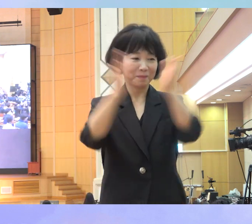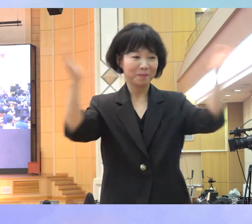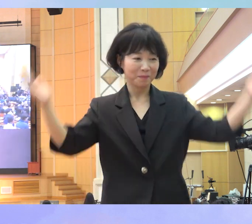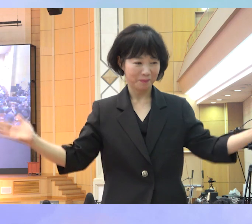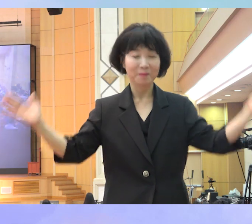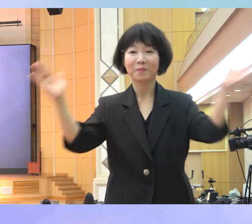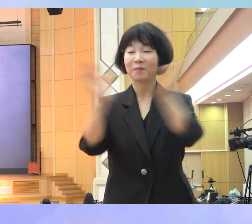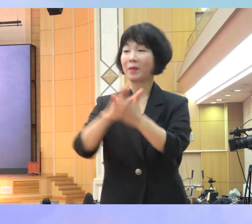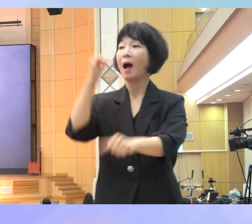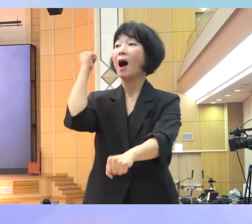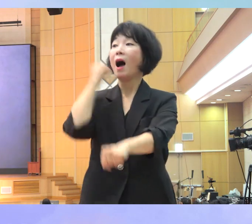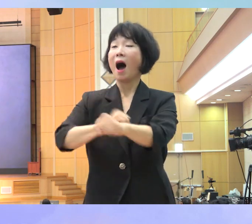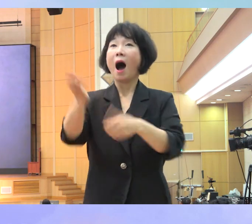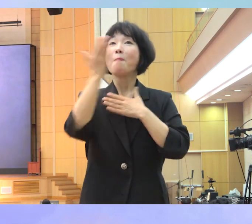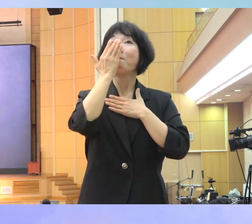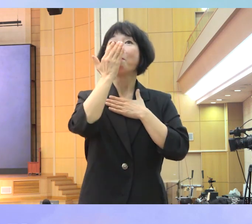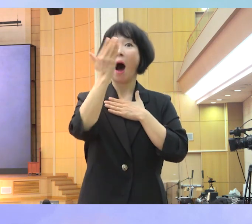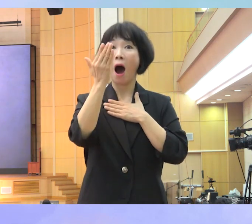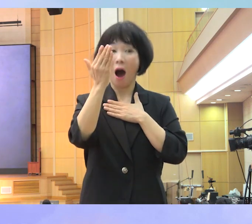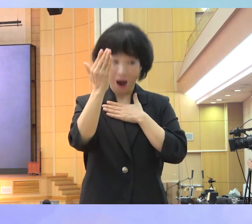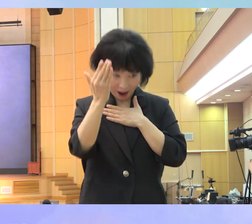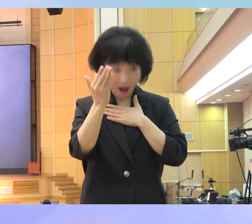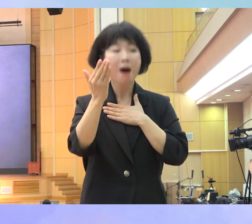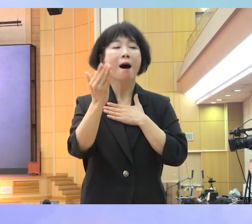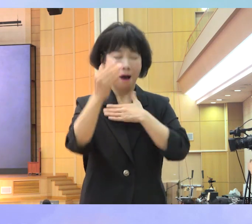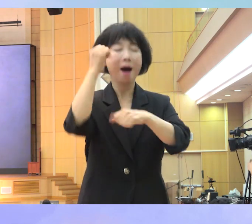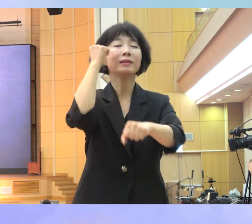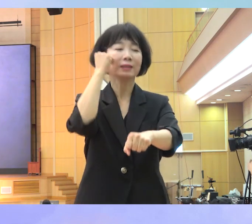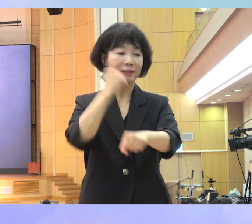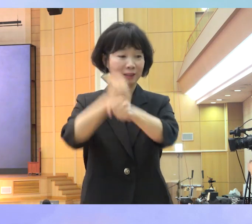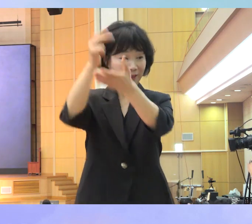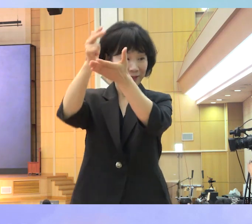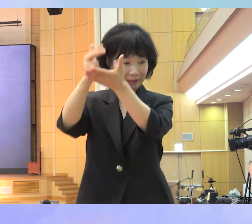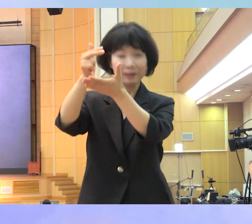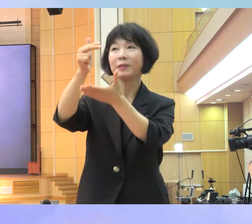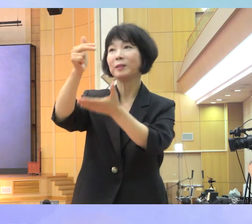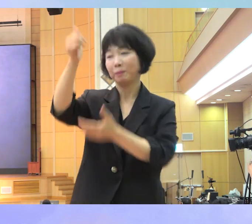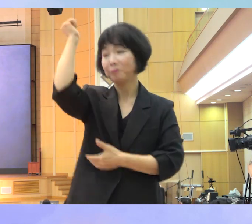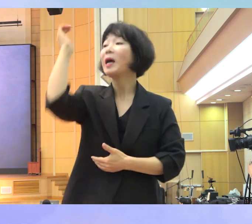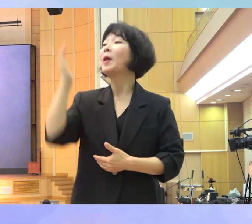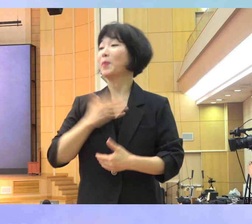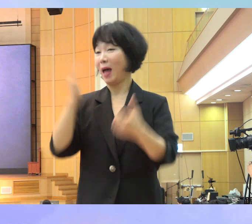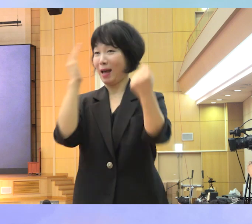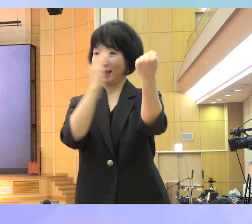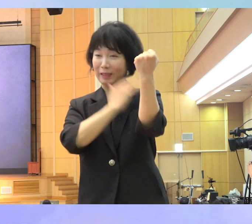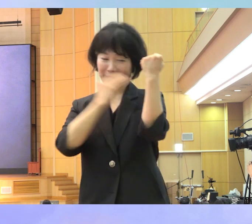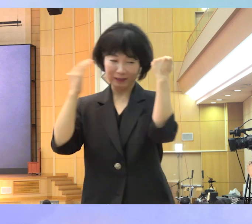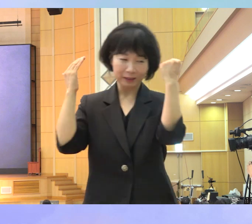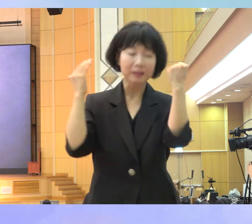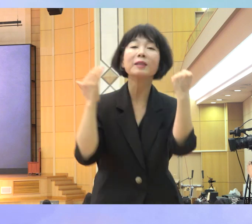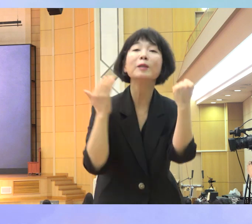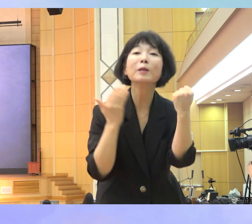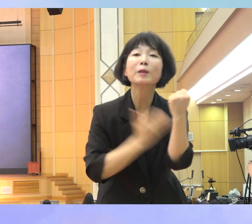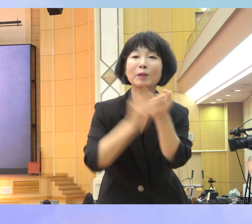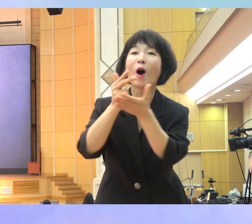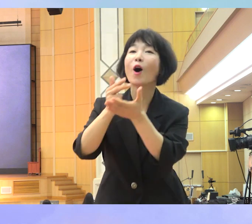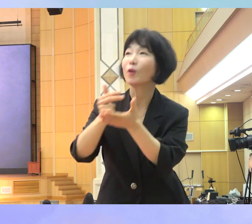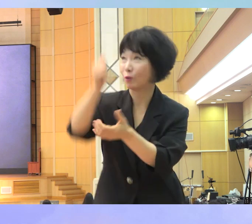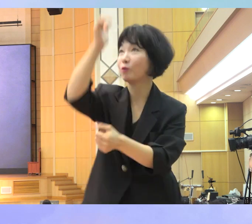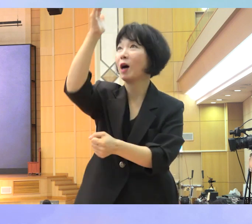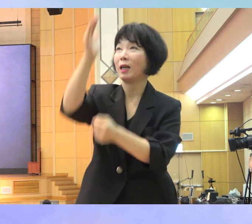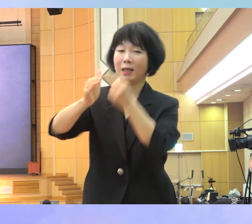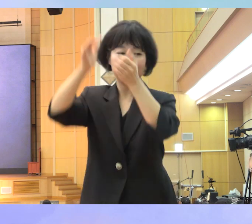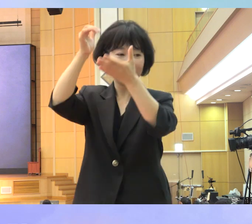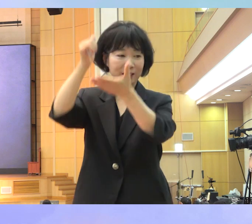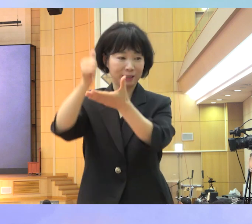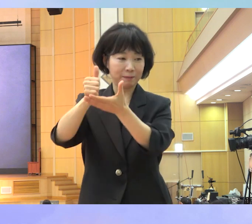할 수 있다, 할 수 있다 하신 이는 나의 능력